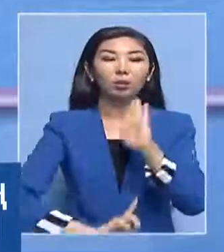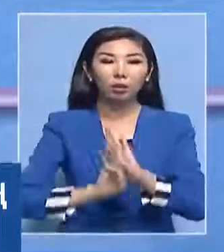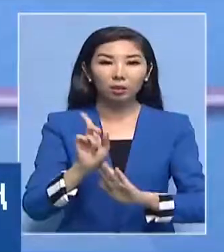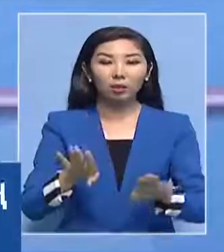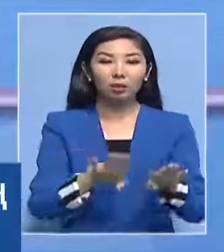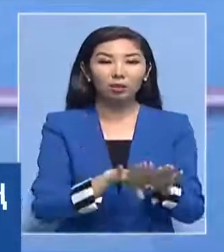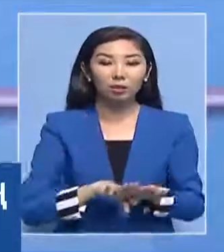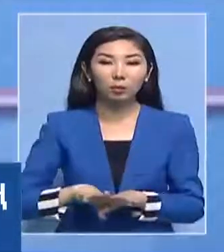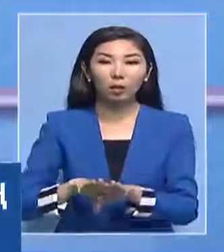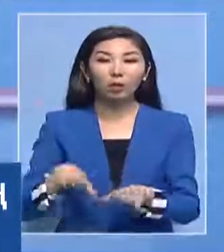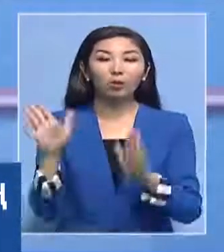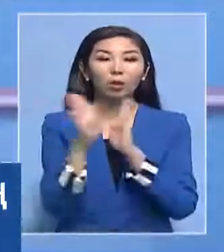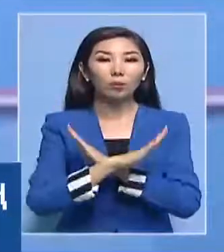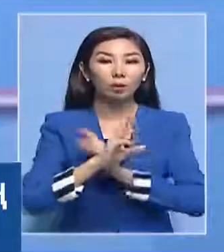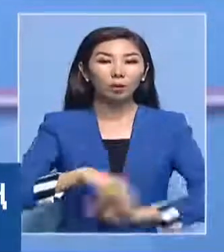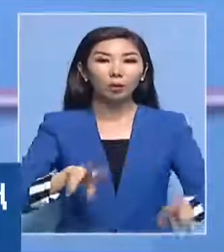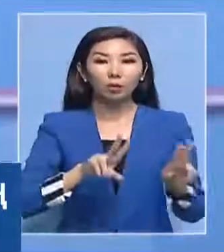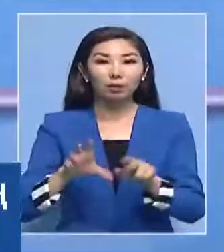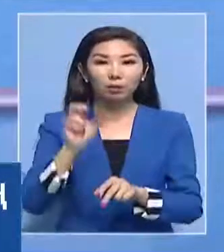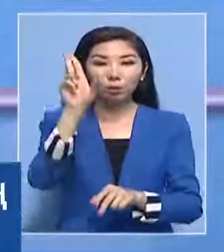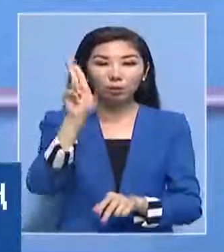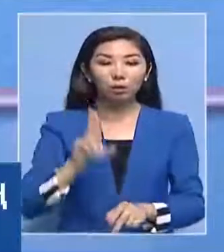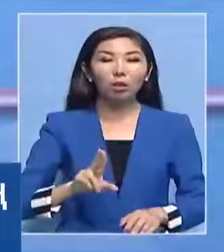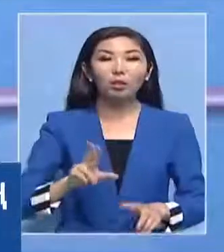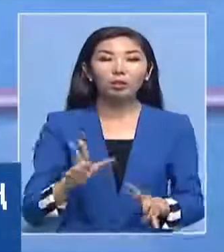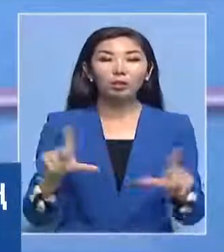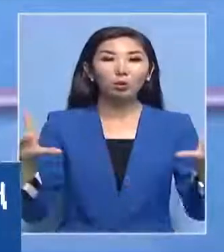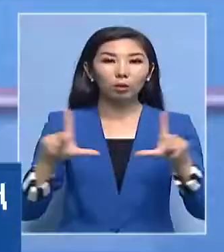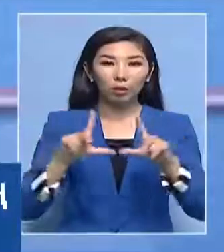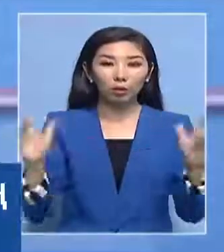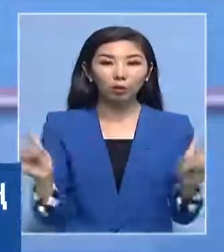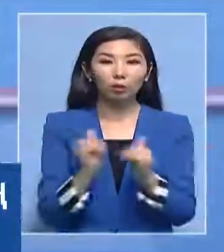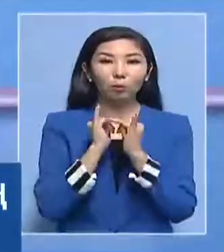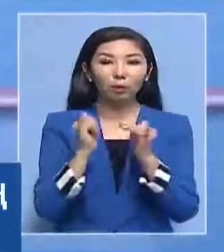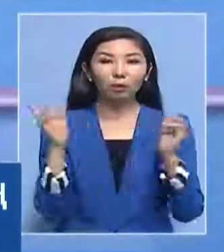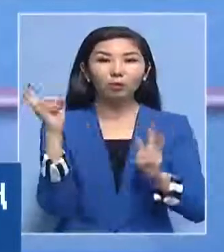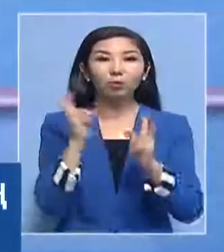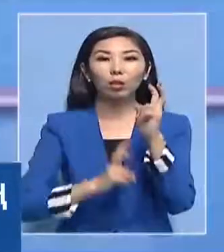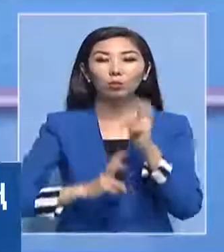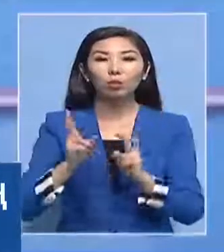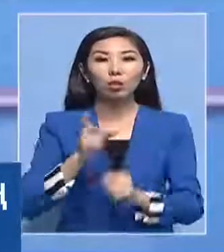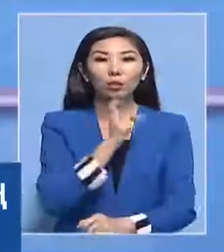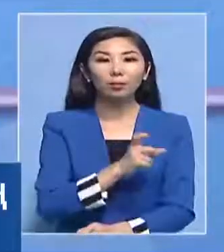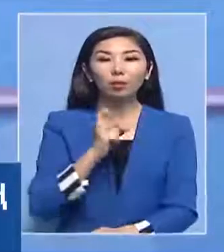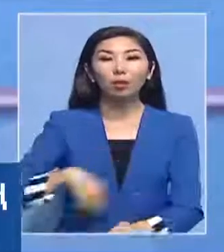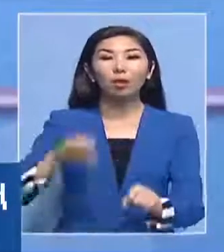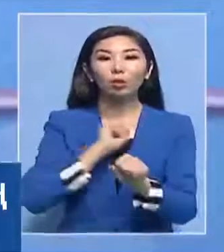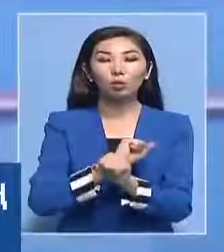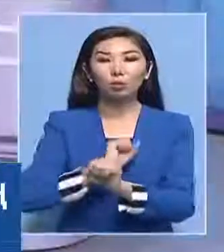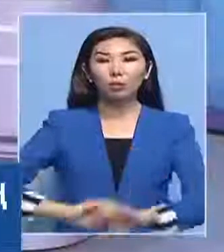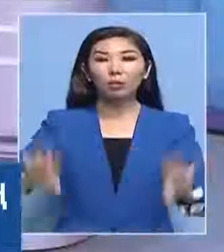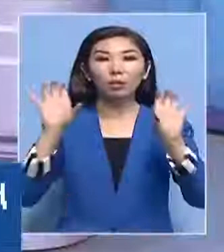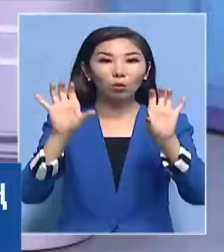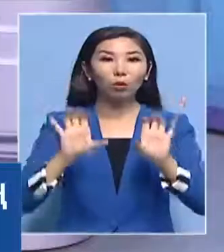қаулысына сәйкес қоғамдық бақылау әлеуметтік әріптестік нысандарын қолдана отырып кәсіподақ мүшелерінің құқықтары мен заңды